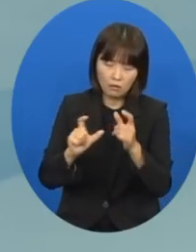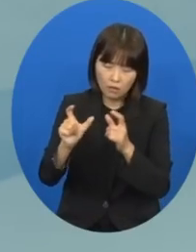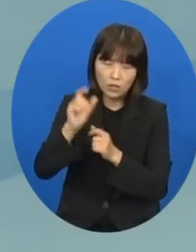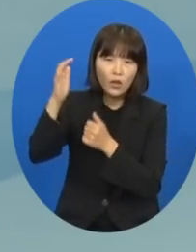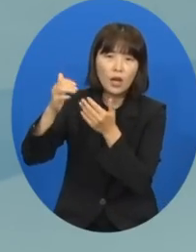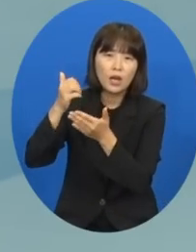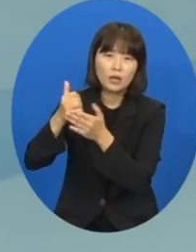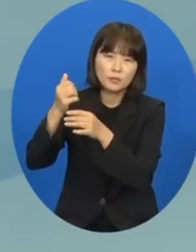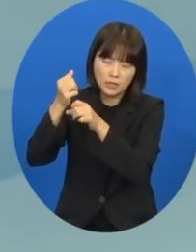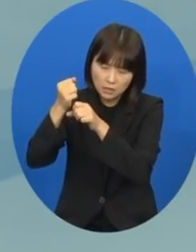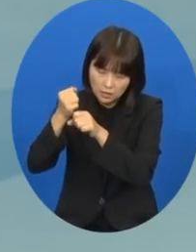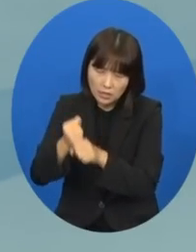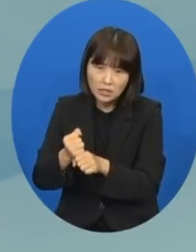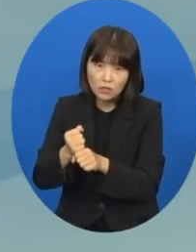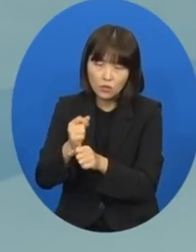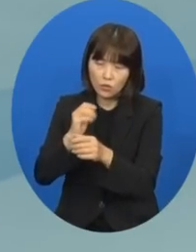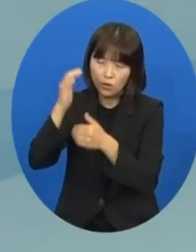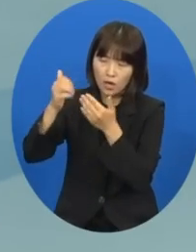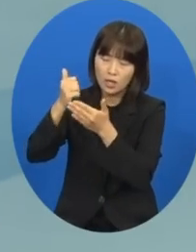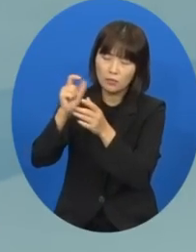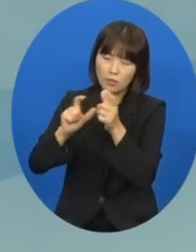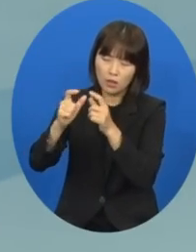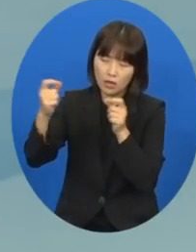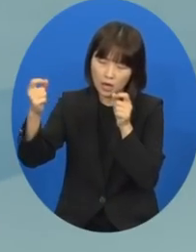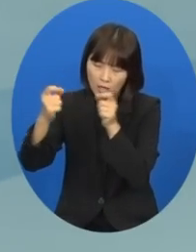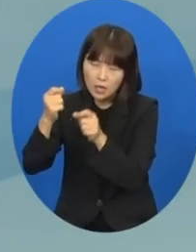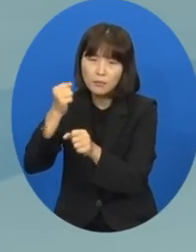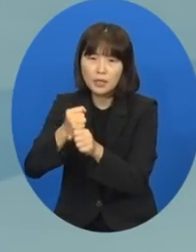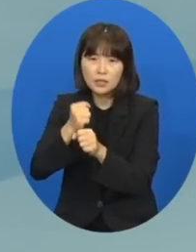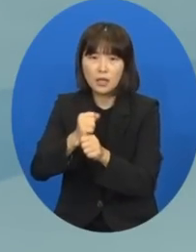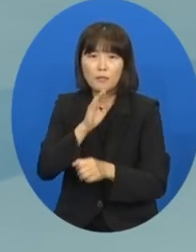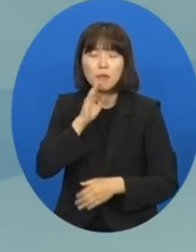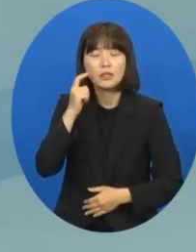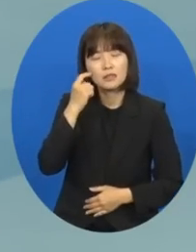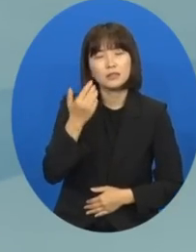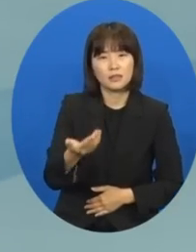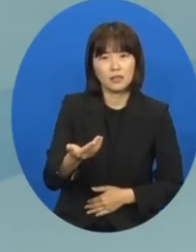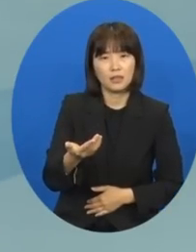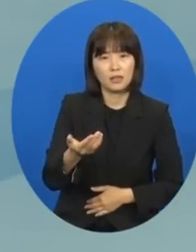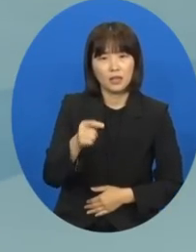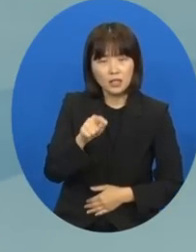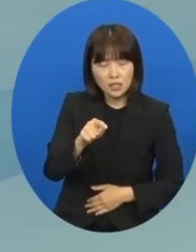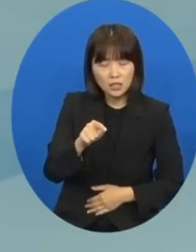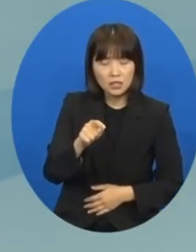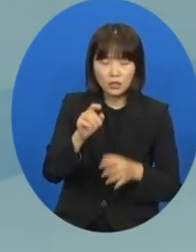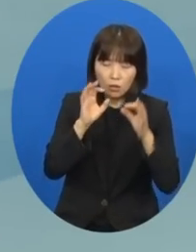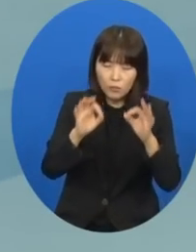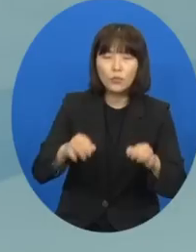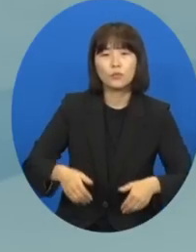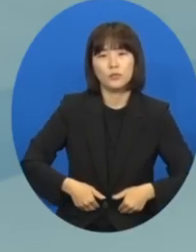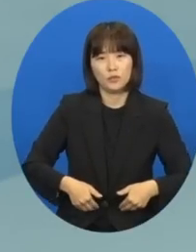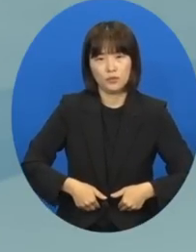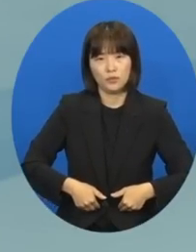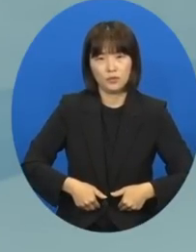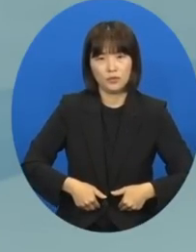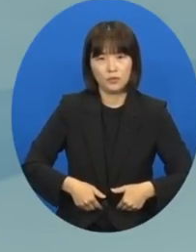하나님을 의지하게 하고 더 가까이 하게 만드는 것인가, 그걸 보셔야 되는 거예요. 그것이 나로 하여금 그분을